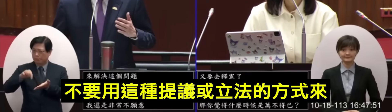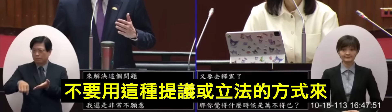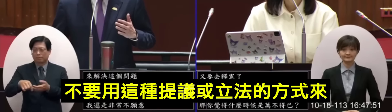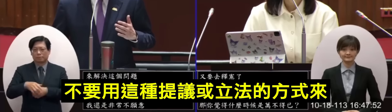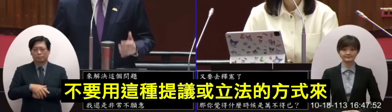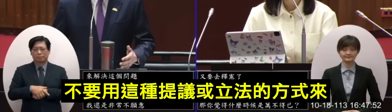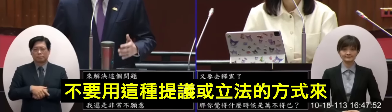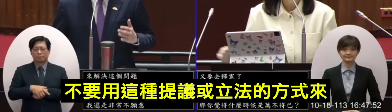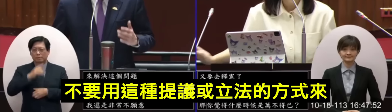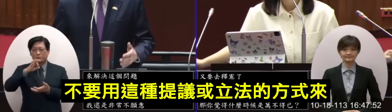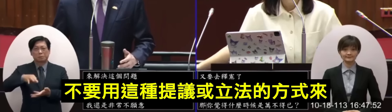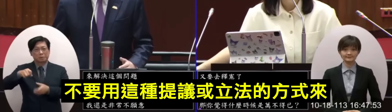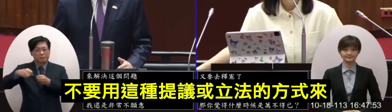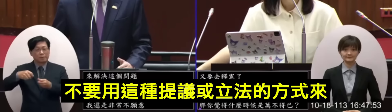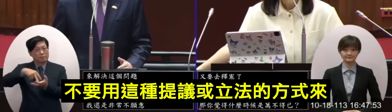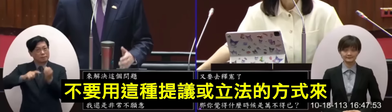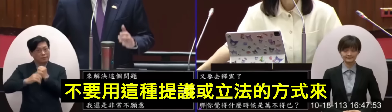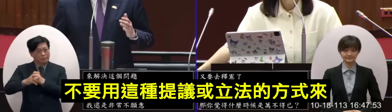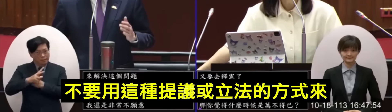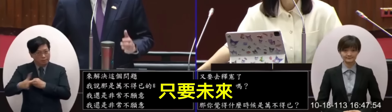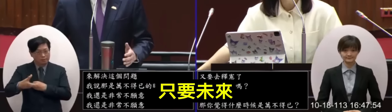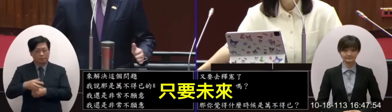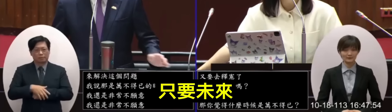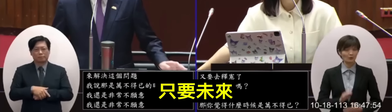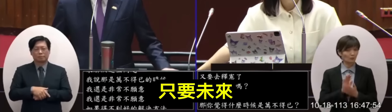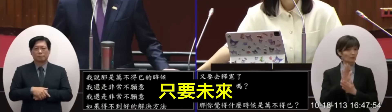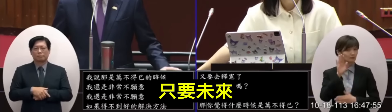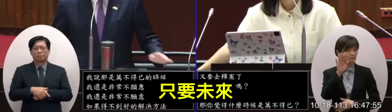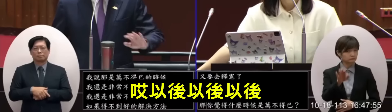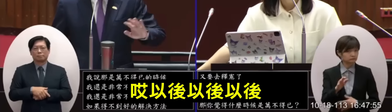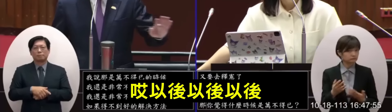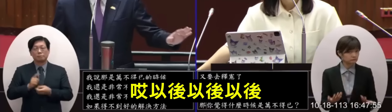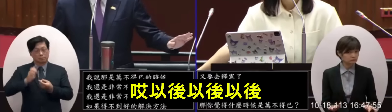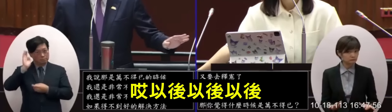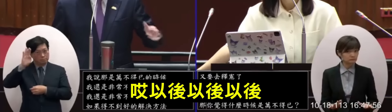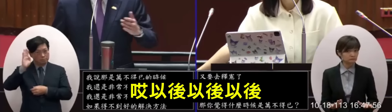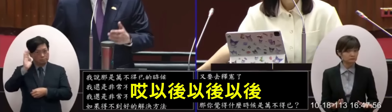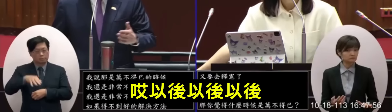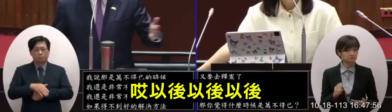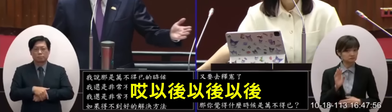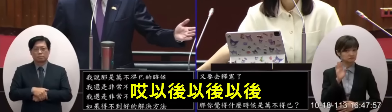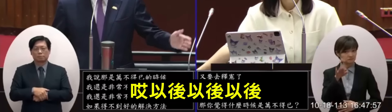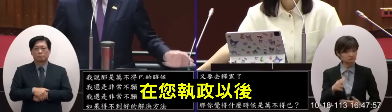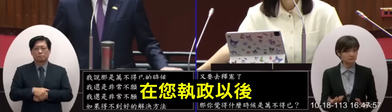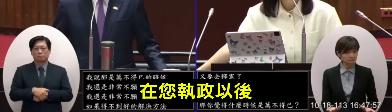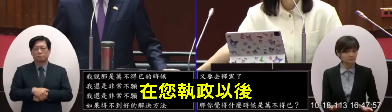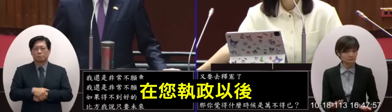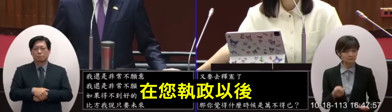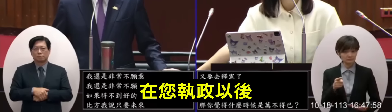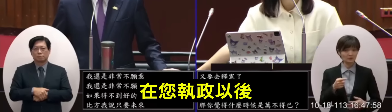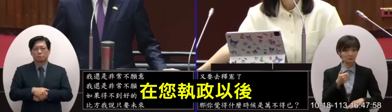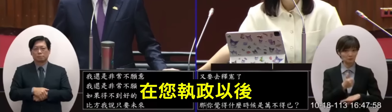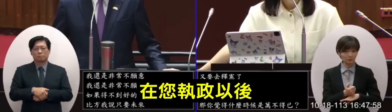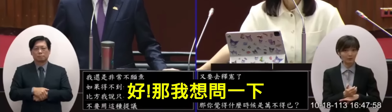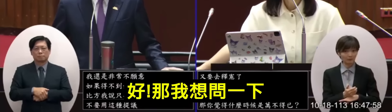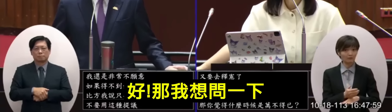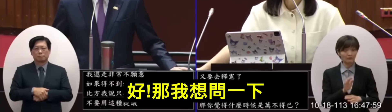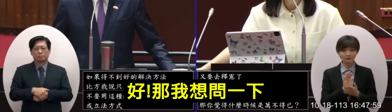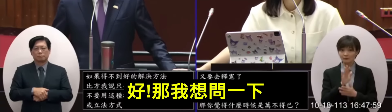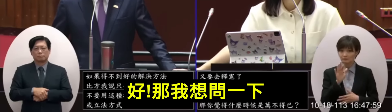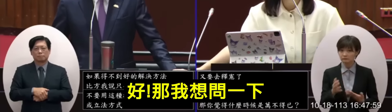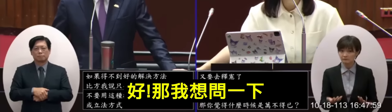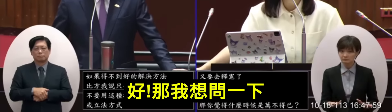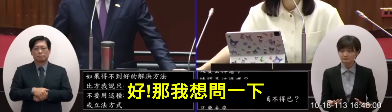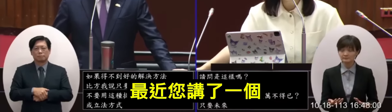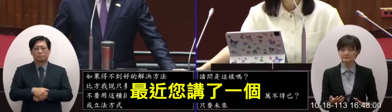种提议或立法的方式来， 只要未来， 以后。 以后，在您执政以后，好，那